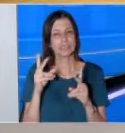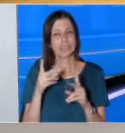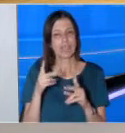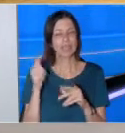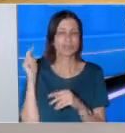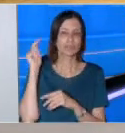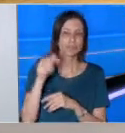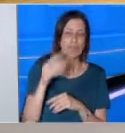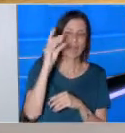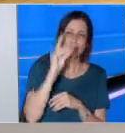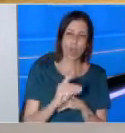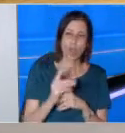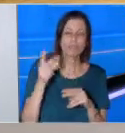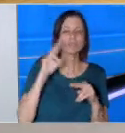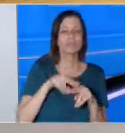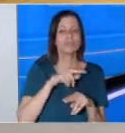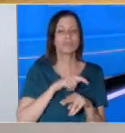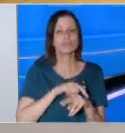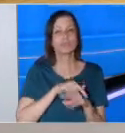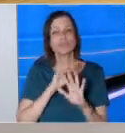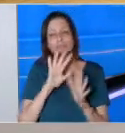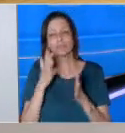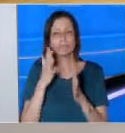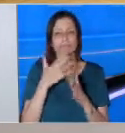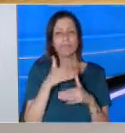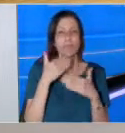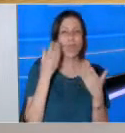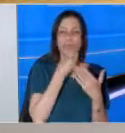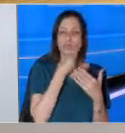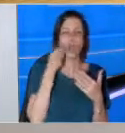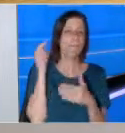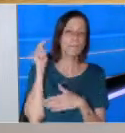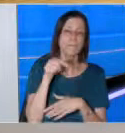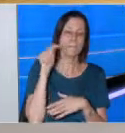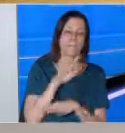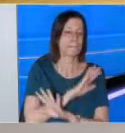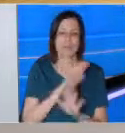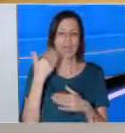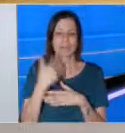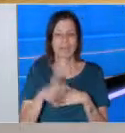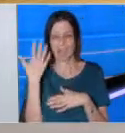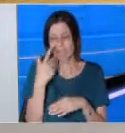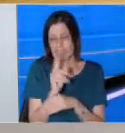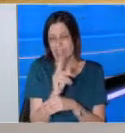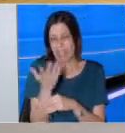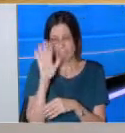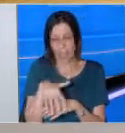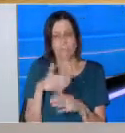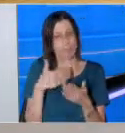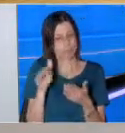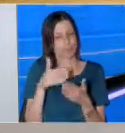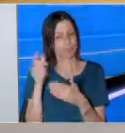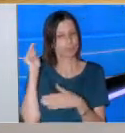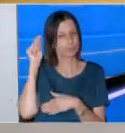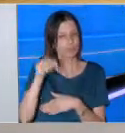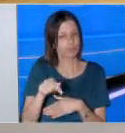יישובי הדרום, ולאחר מכן משעות הבוריים פשוט הירי לא הפסיק, גם ממש לפני דקה קלה ירי לעבר